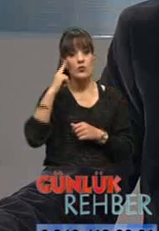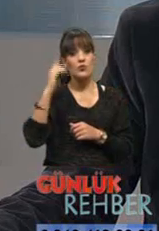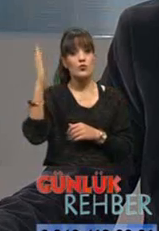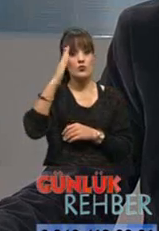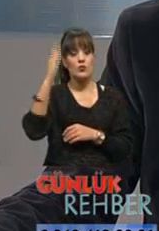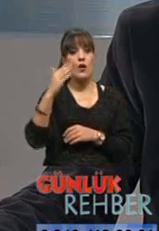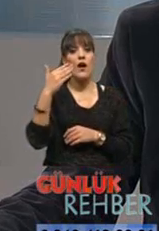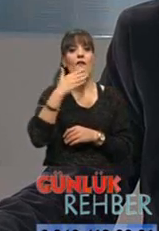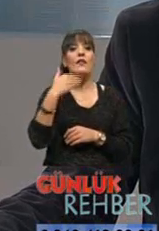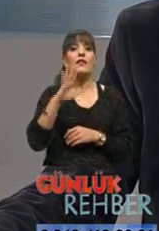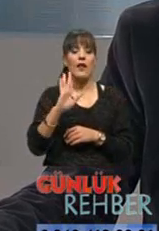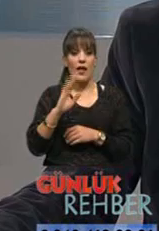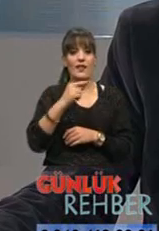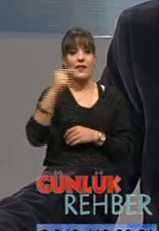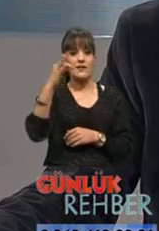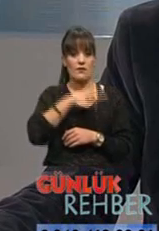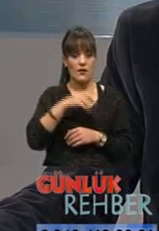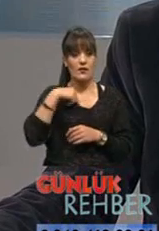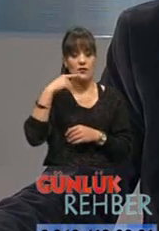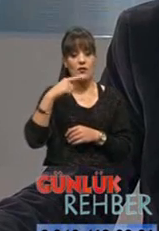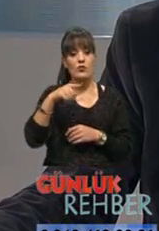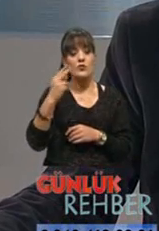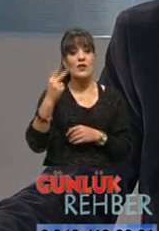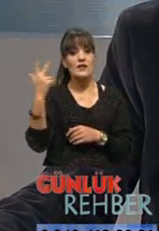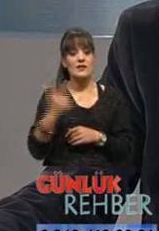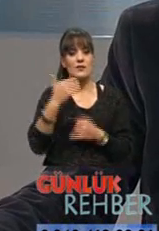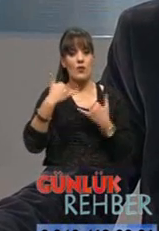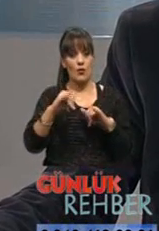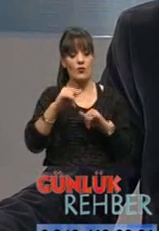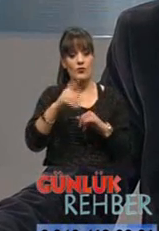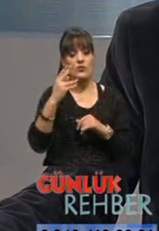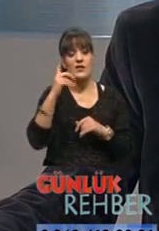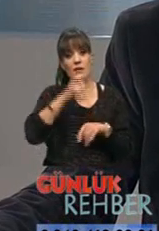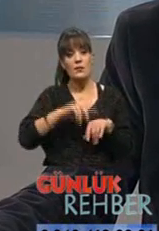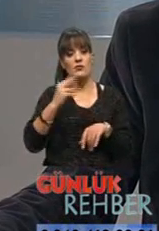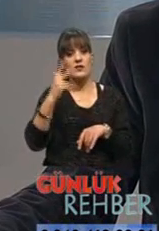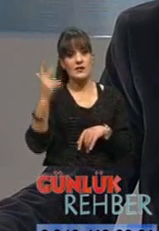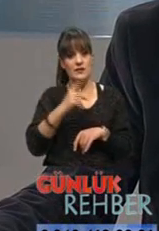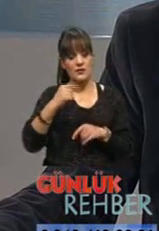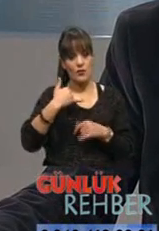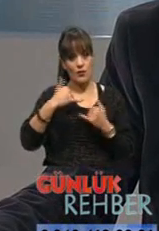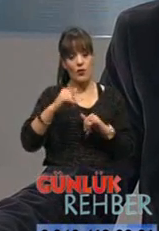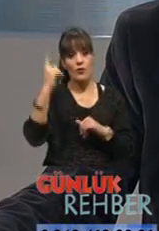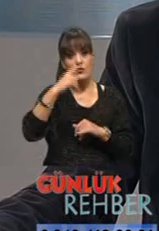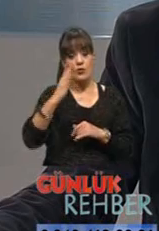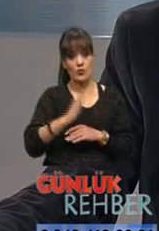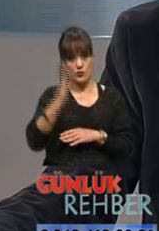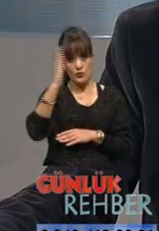boy dezavantaj. Çünkü hı-hı. çok hızlı oynanan bir spor dalı. İnanılmaz hızlı oynanıyor. Dolayısıyla uzun